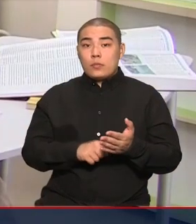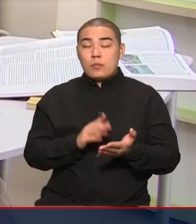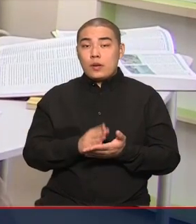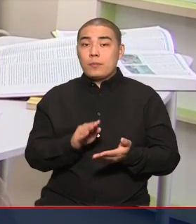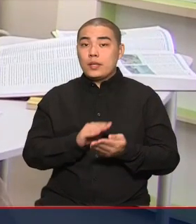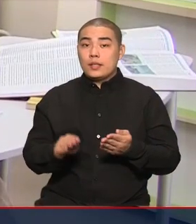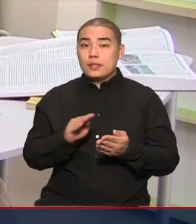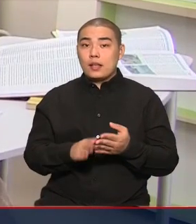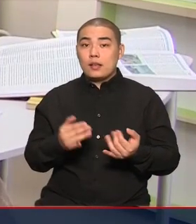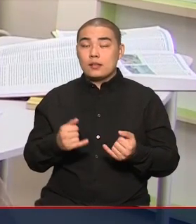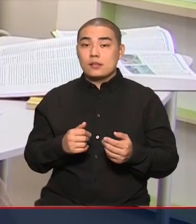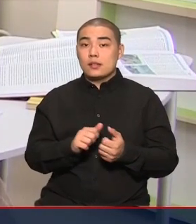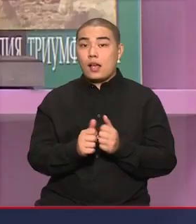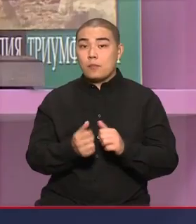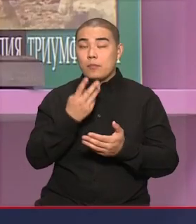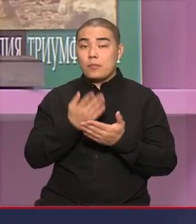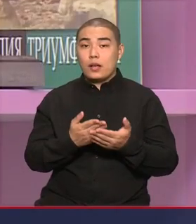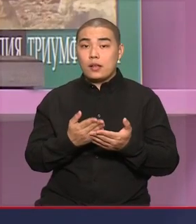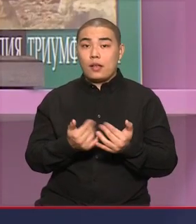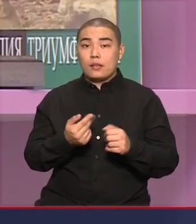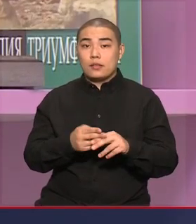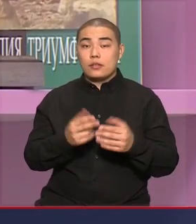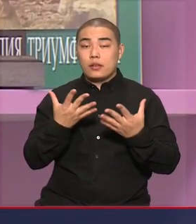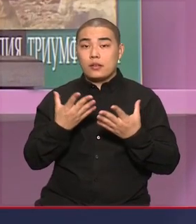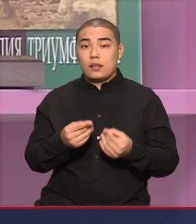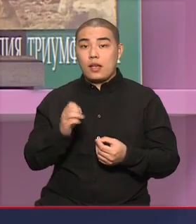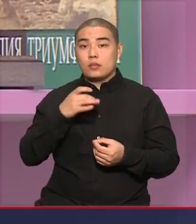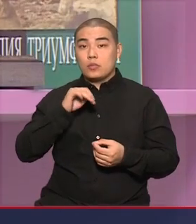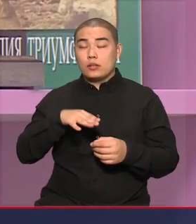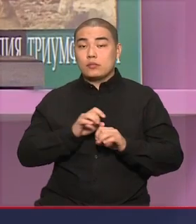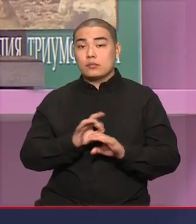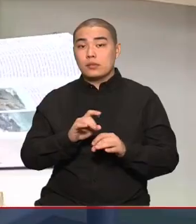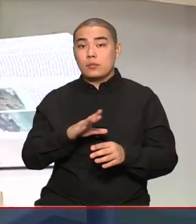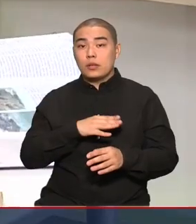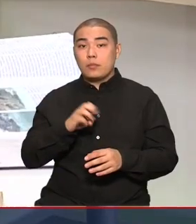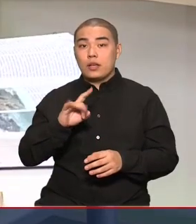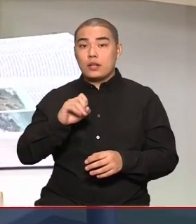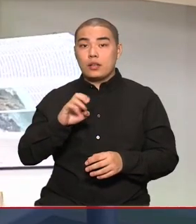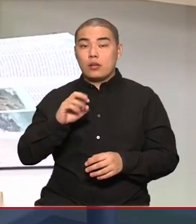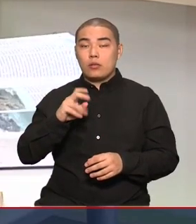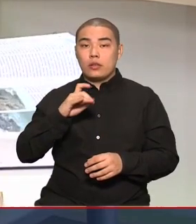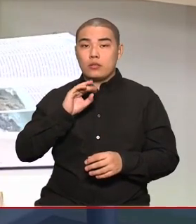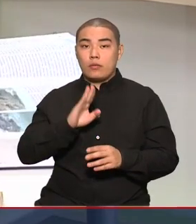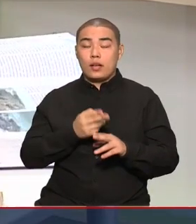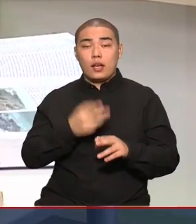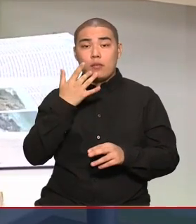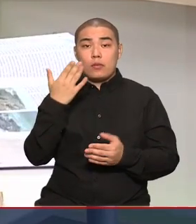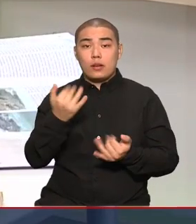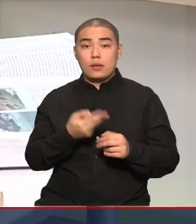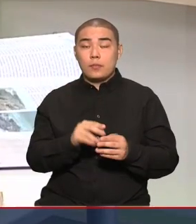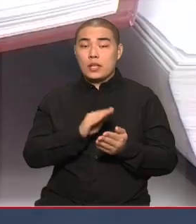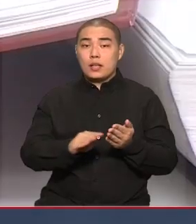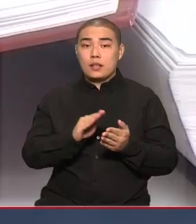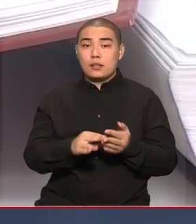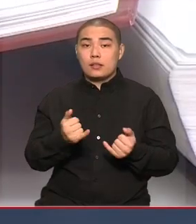Жазушылар одағының төрағасы қаламгерлердің халін бүгінгі әдебиеттің әлін айтты. Мереке Құлкенов көркем әдебиетіміз шетелдік туындылардан кем